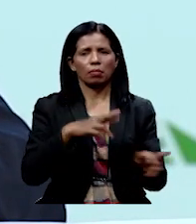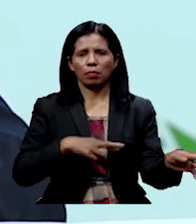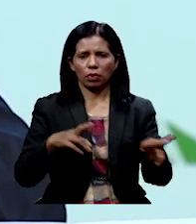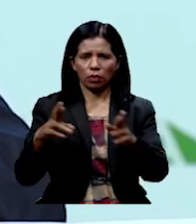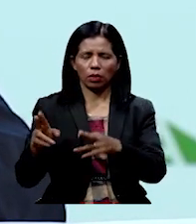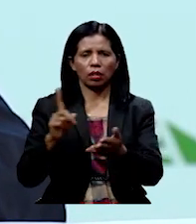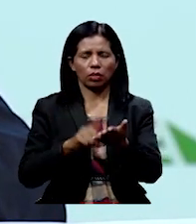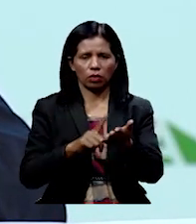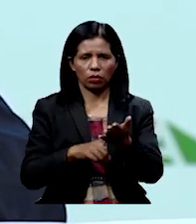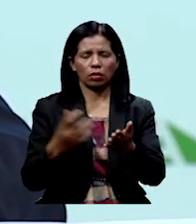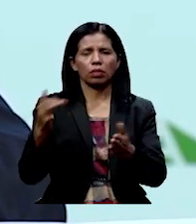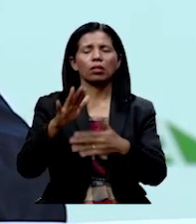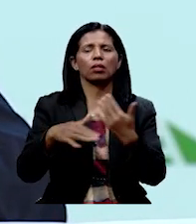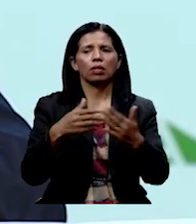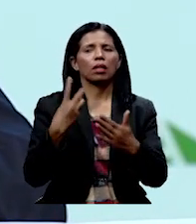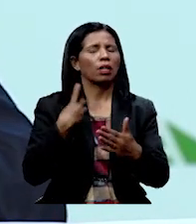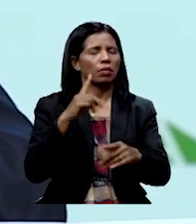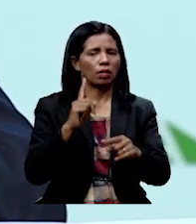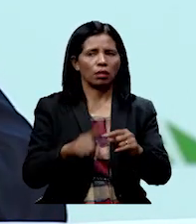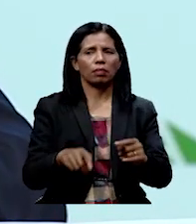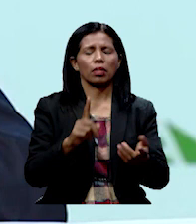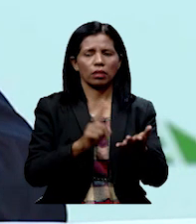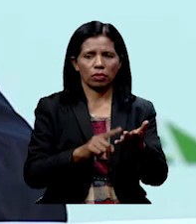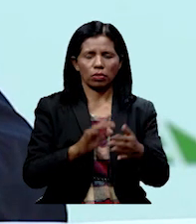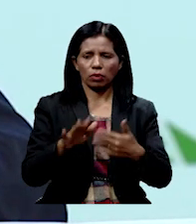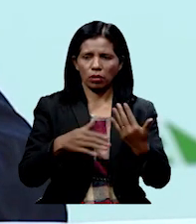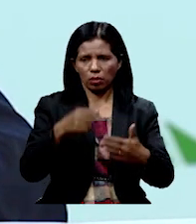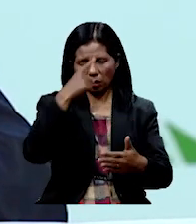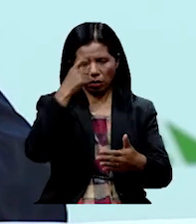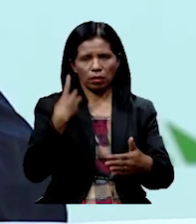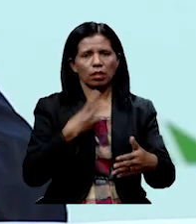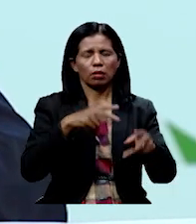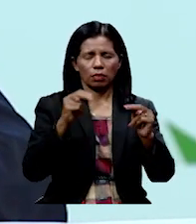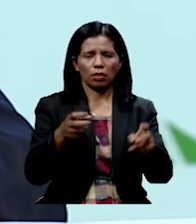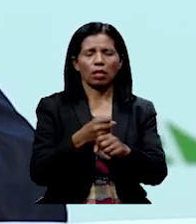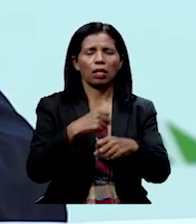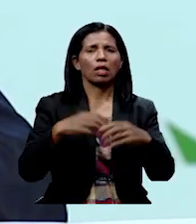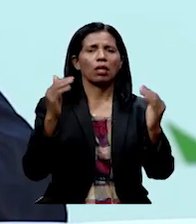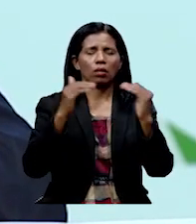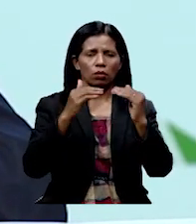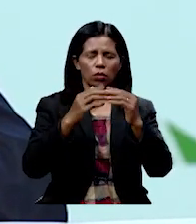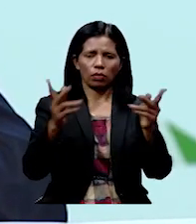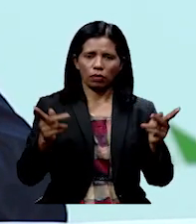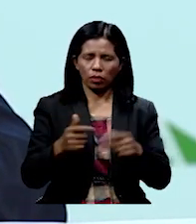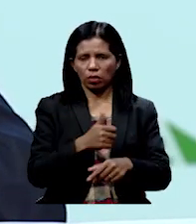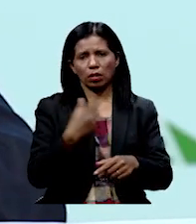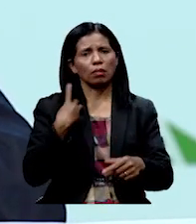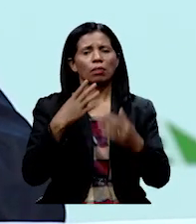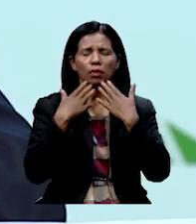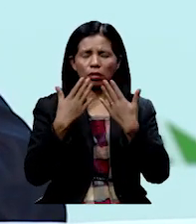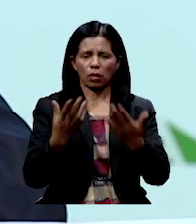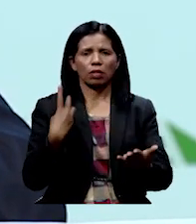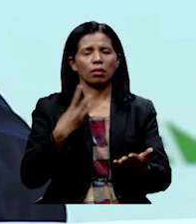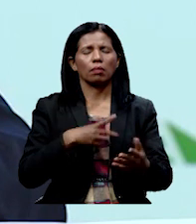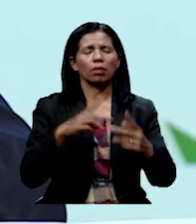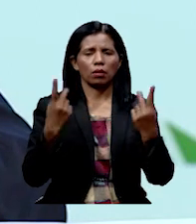ba discurso Сира ne. Mebe ami la bela obriga discurso Сира ne. Tambene ita precisa halu diálogo a parte selu. Ami agradece tebes ba amine